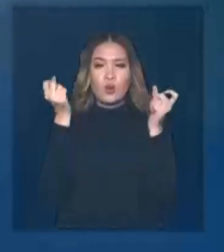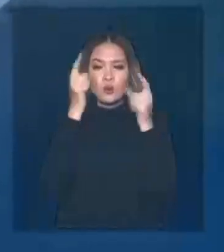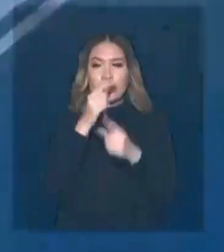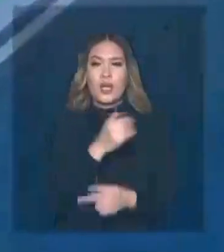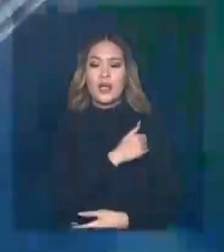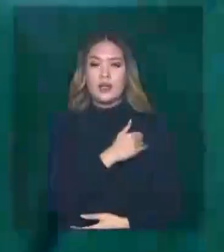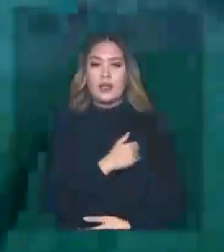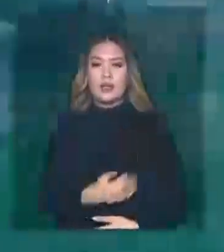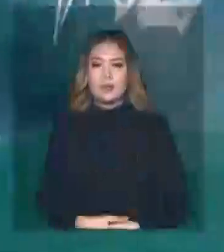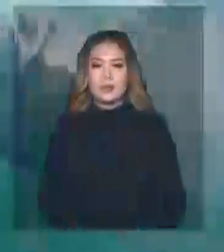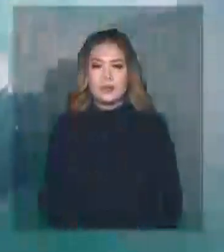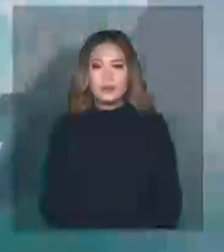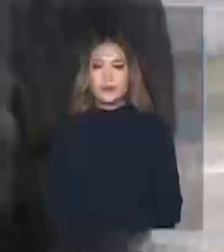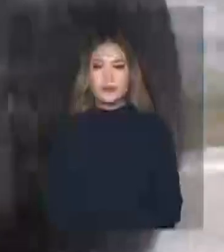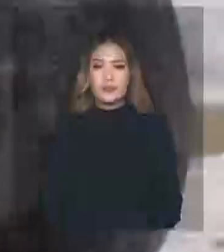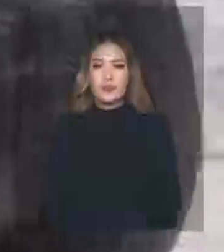болады деп отыр.